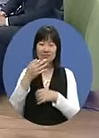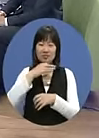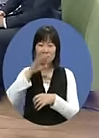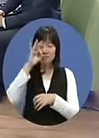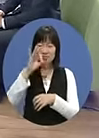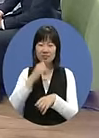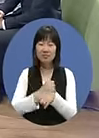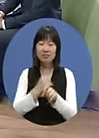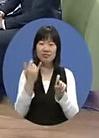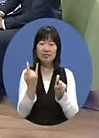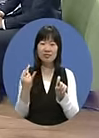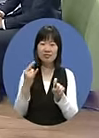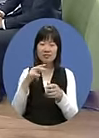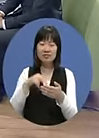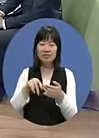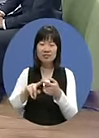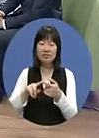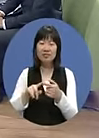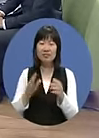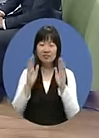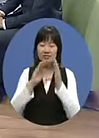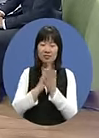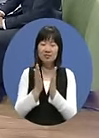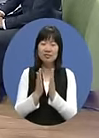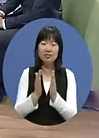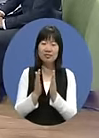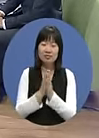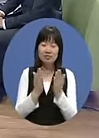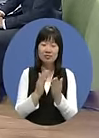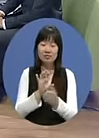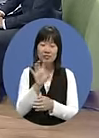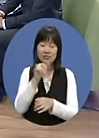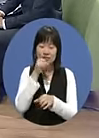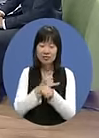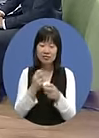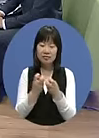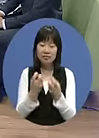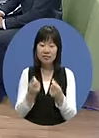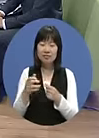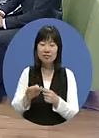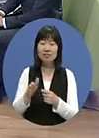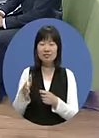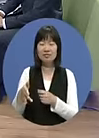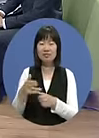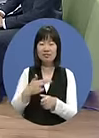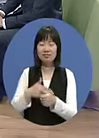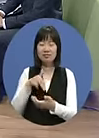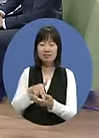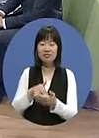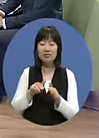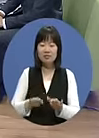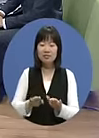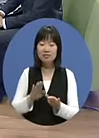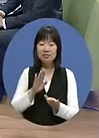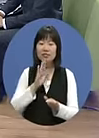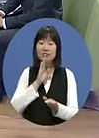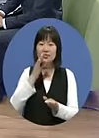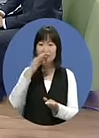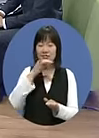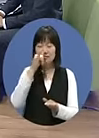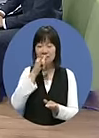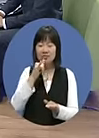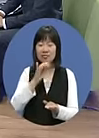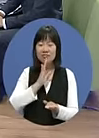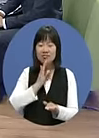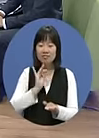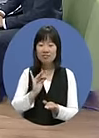이 10회독 어떻게 보면 교과서를 반복해서 읽는 방법이라고 얘기할 수 있을 텐데 이게 전문가 입장에서 봤을 때도 정말 이렇게 효과를 거둔 게